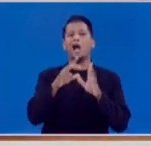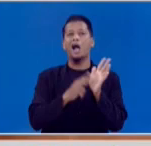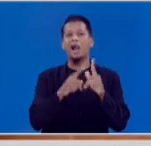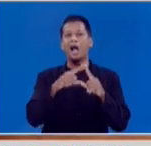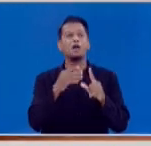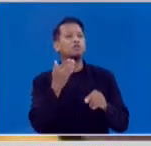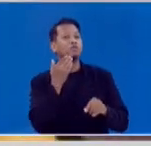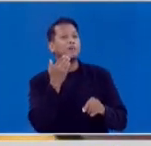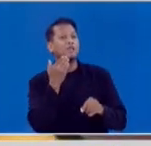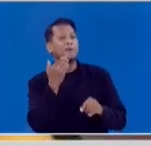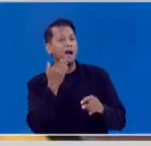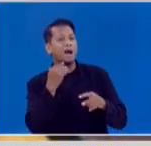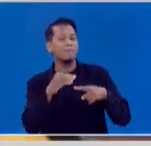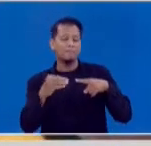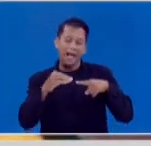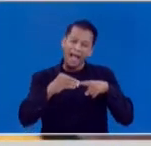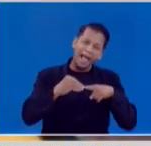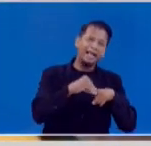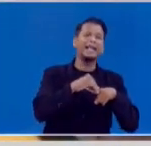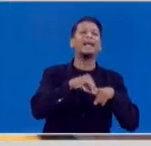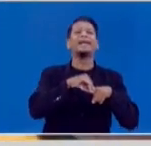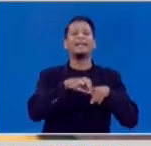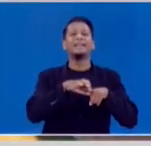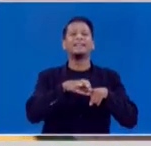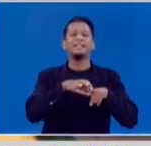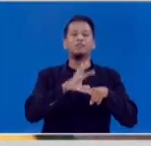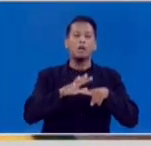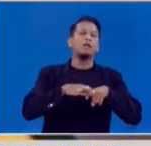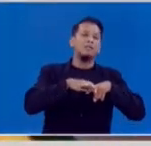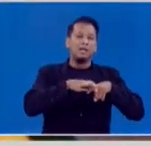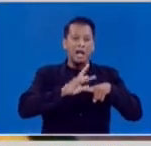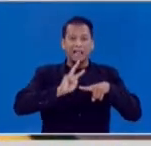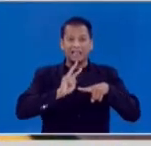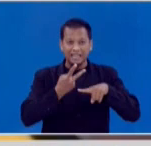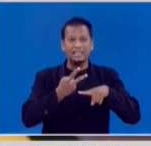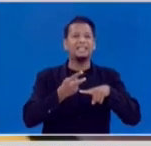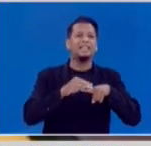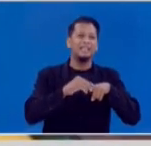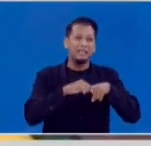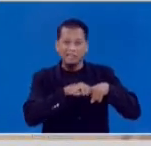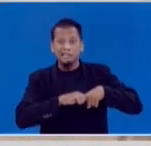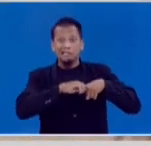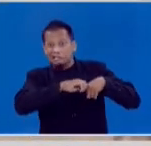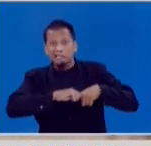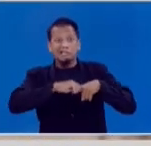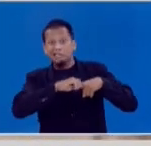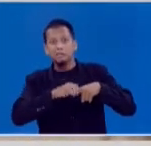yang biasanya dipasangkan di jari manis. Namun saat akan dilepas, cincin tersebut justru tak bisa digerakkan.